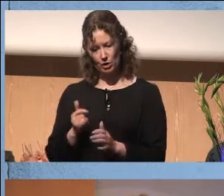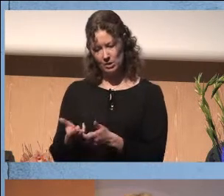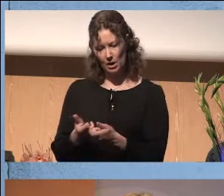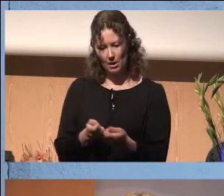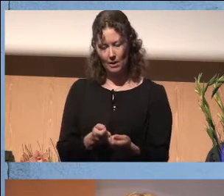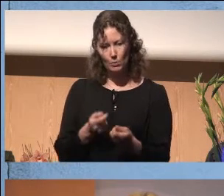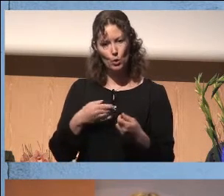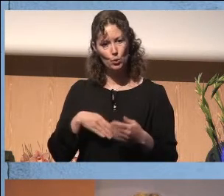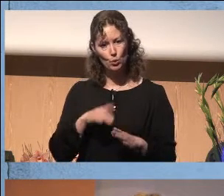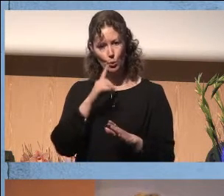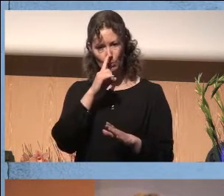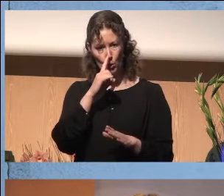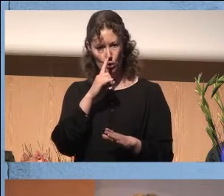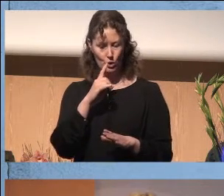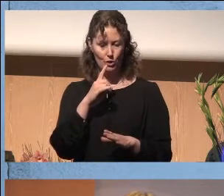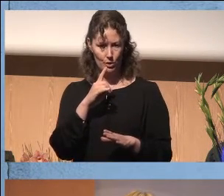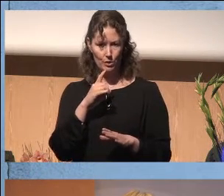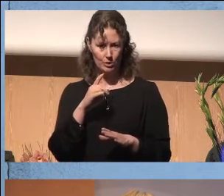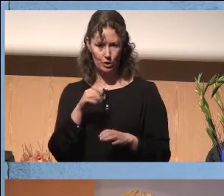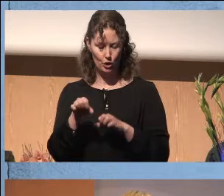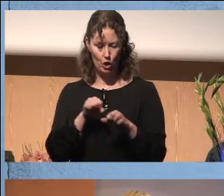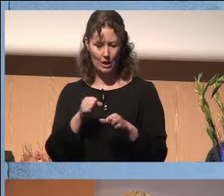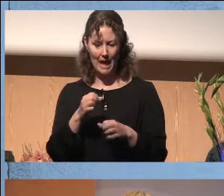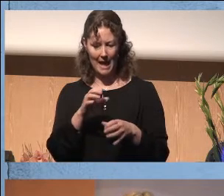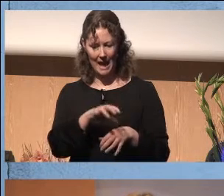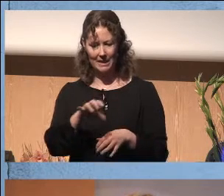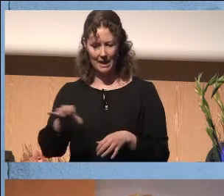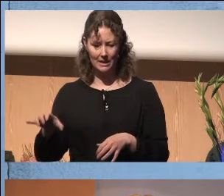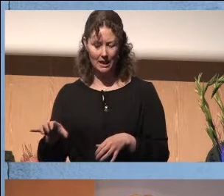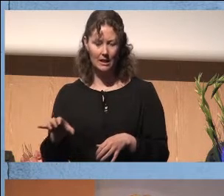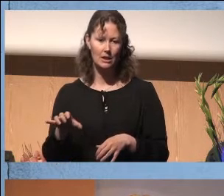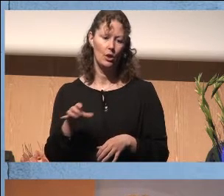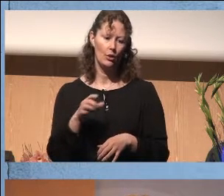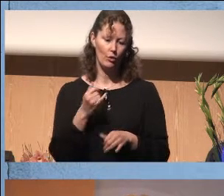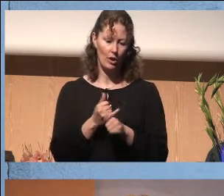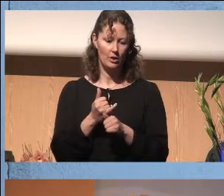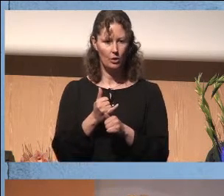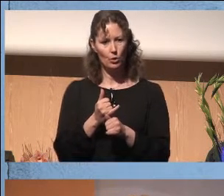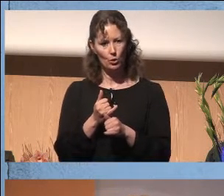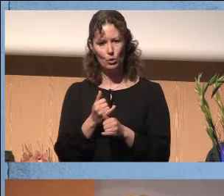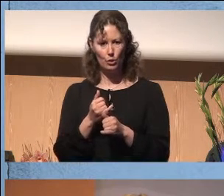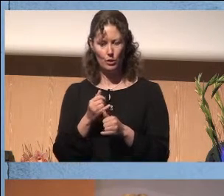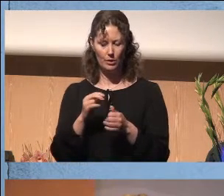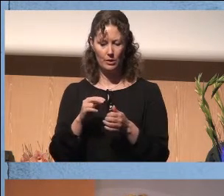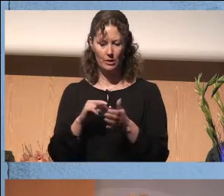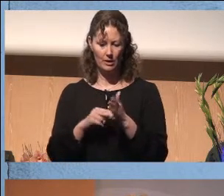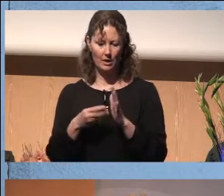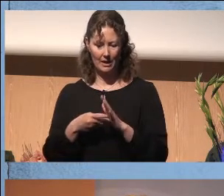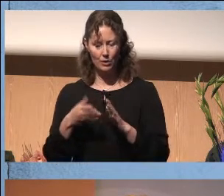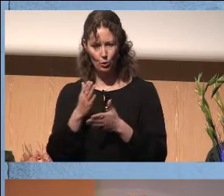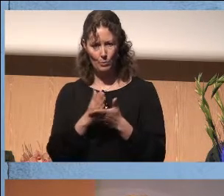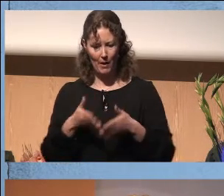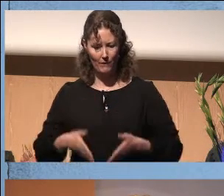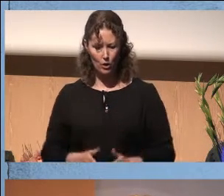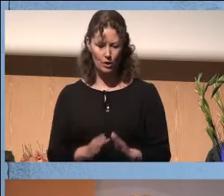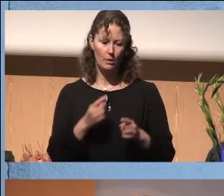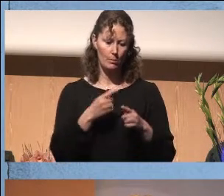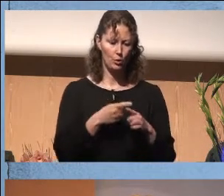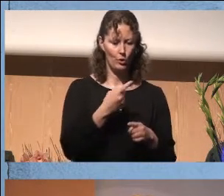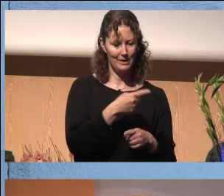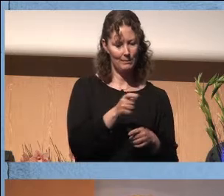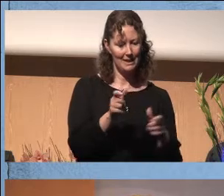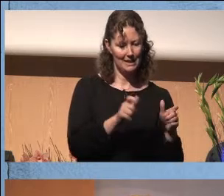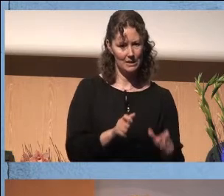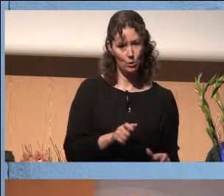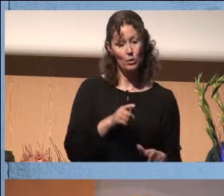I jordmorstyrte fødeenheter, hvordan man håndterer normale fødsler, og hvordan man tar imot fødene med risiko, som krever både